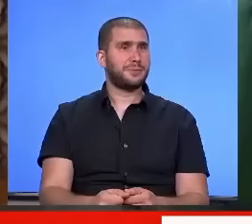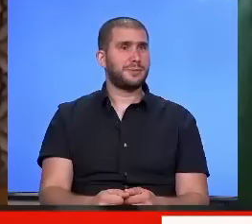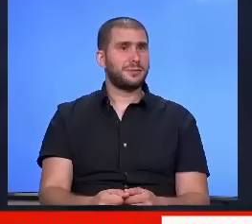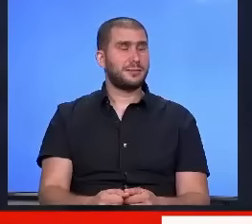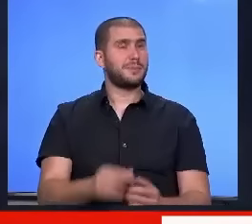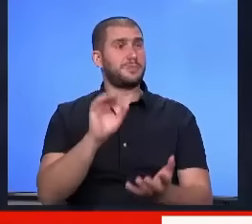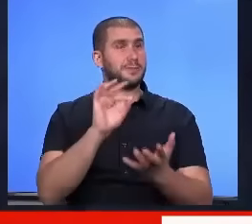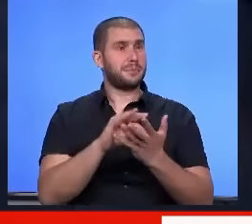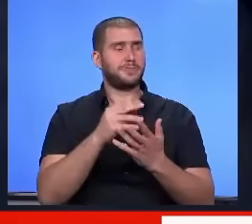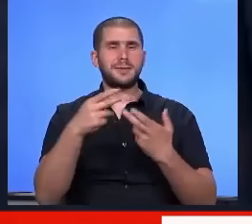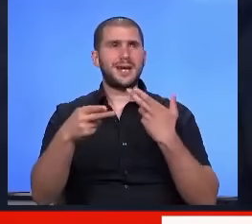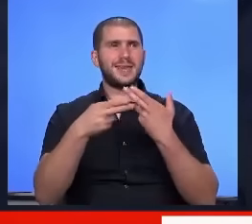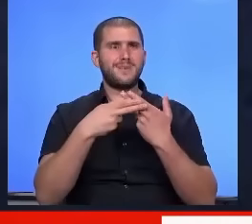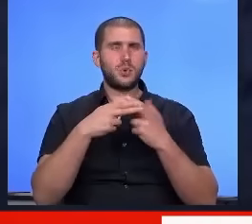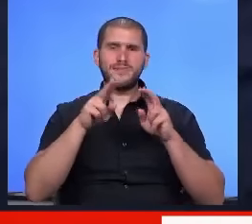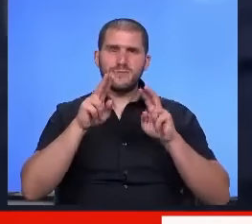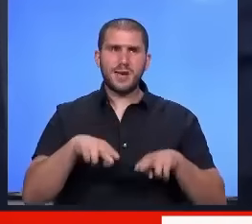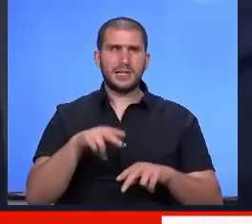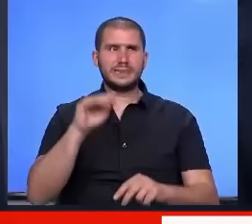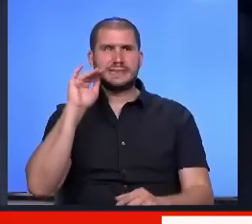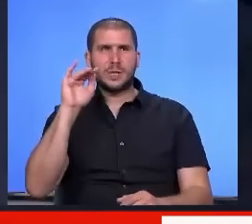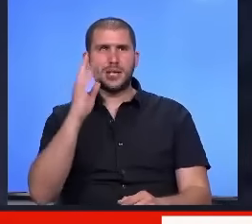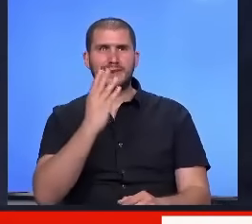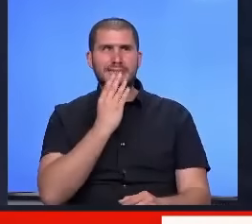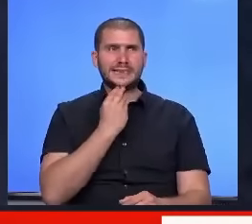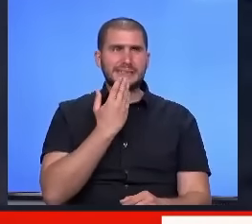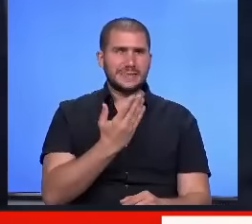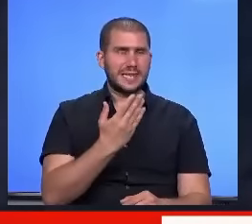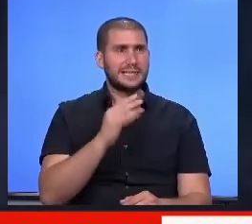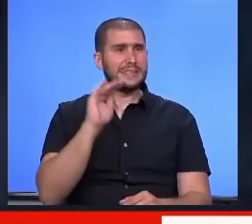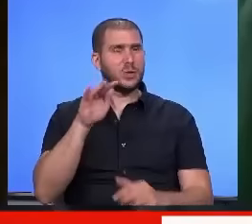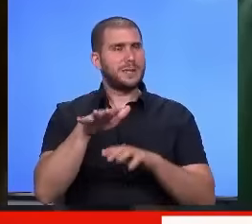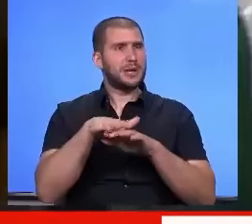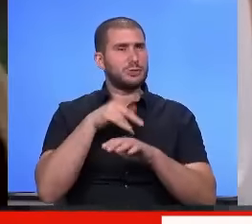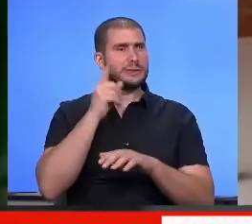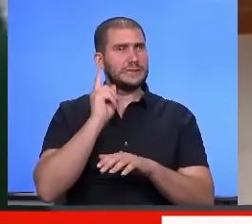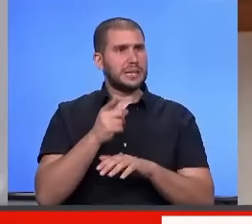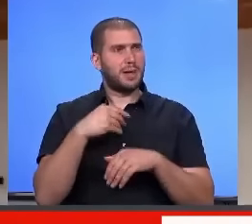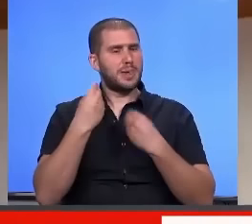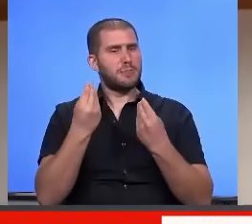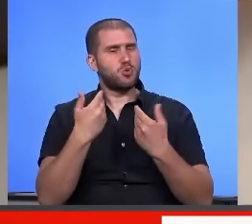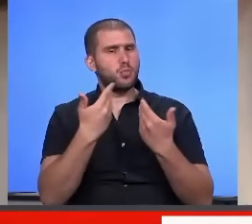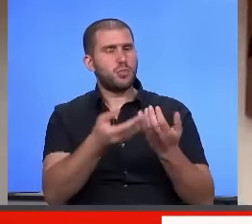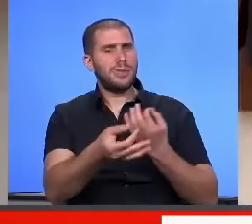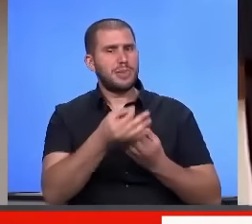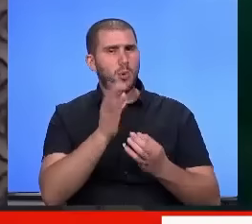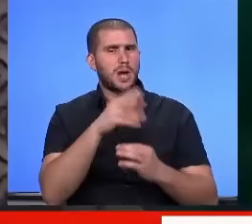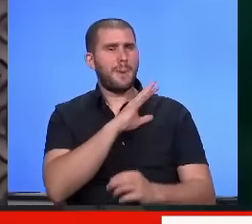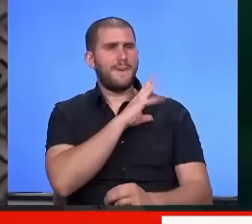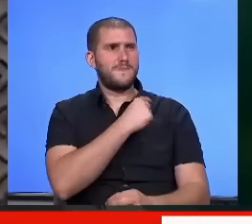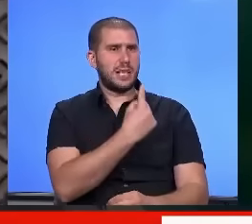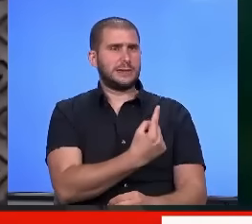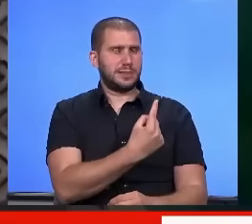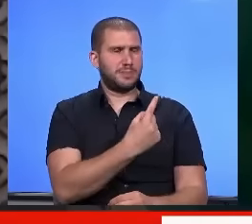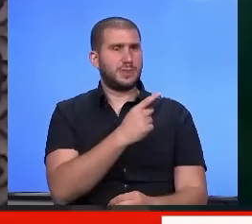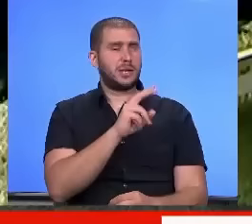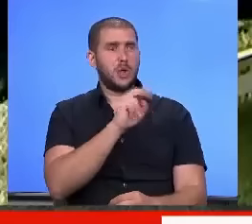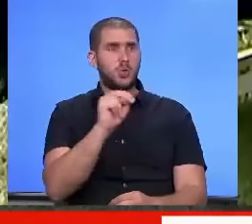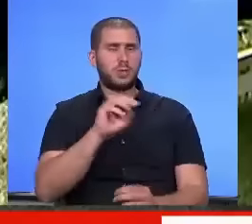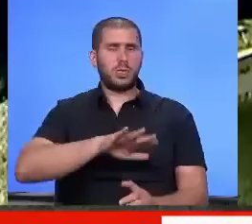באותם ימים של התקרבות חסרת תקדים בין סעודיה לישראל, הסעודים הרגישו שהם צריכים לתת משהו גם לפלסטינים,